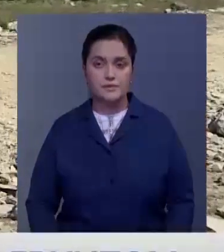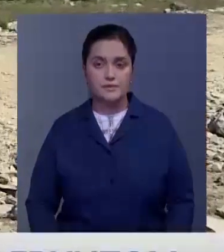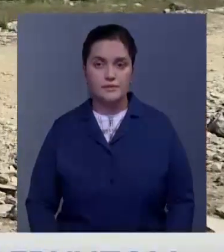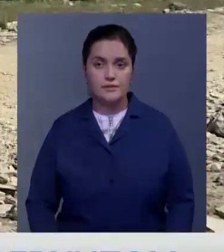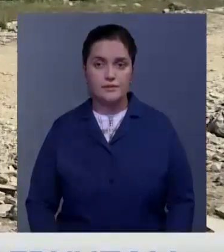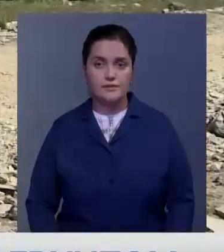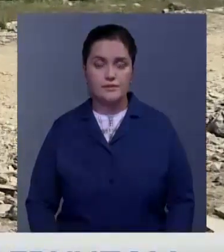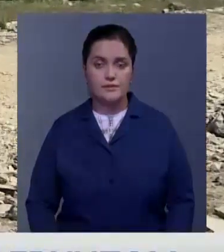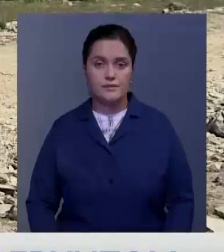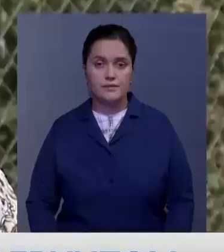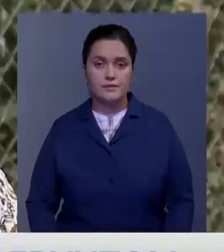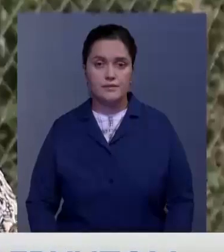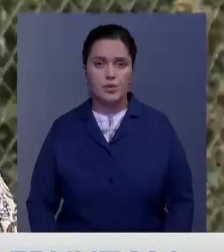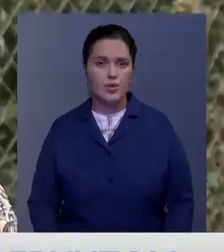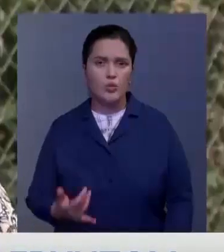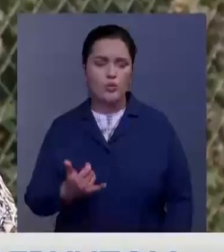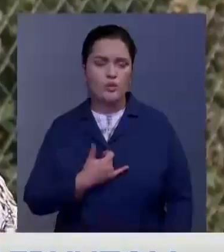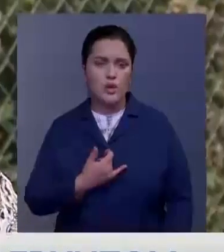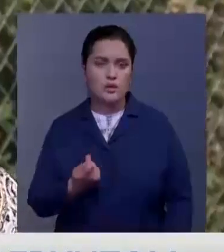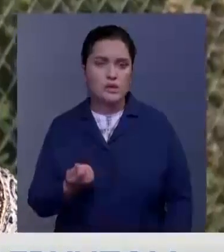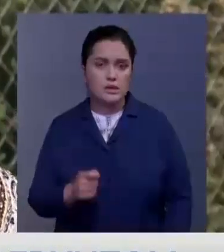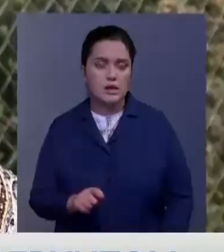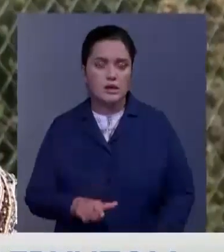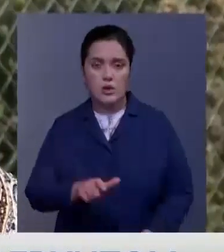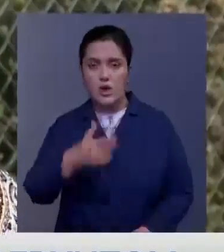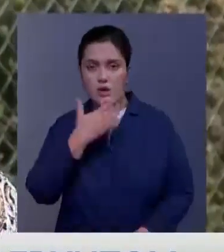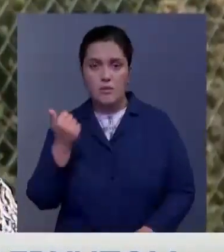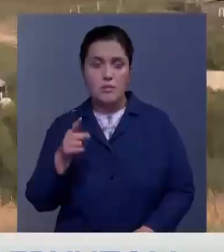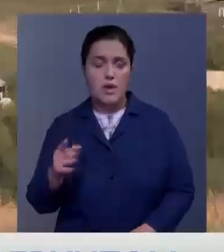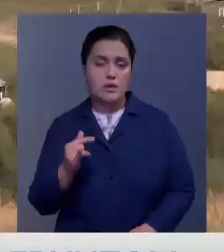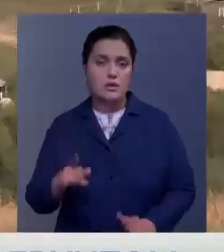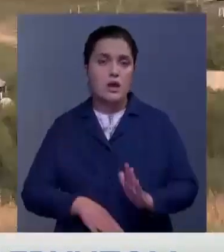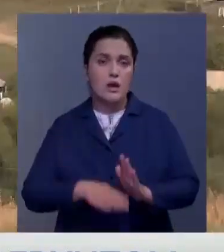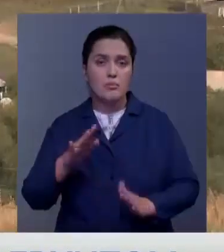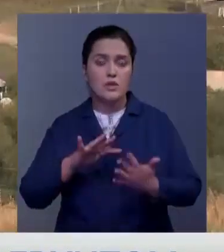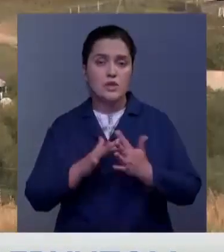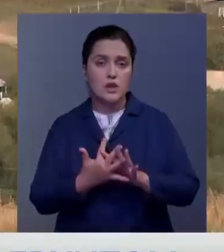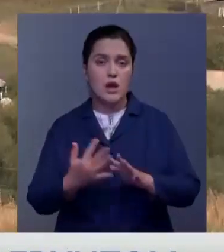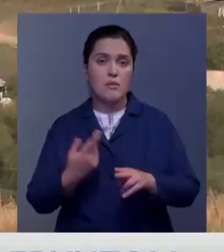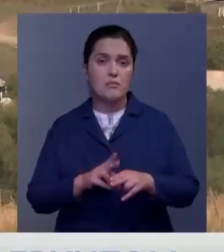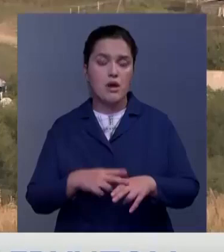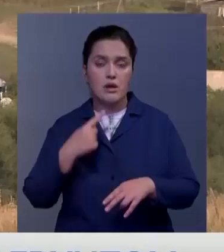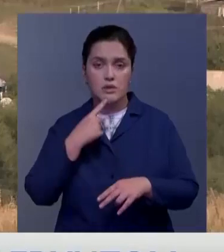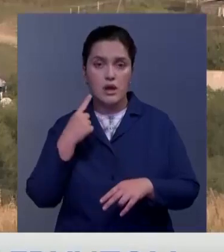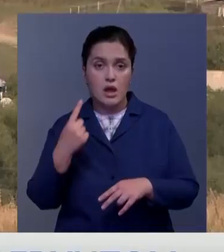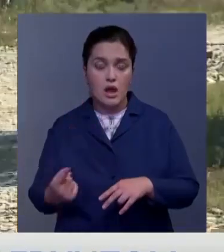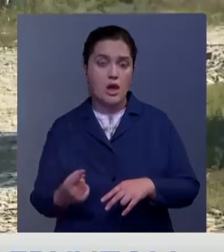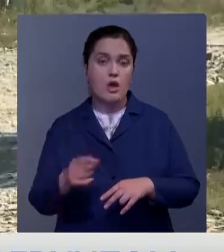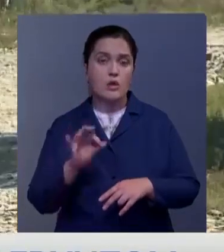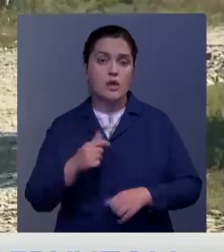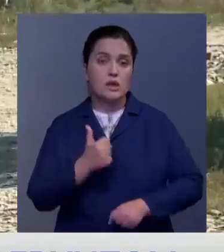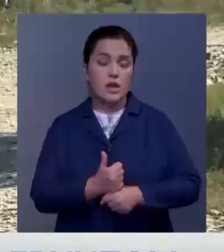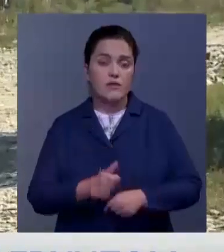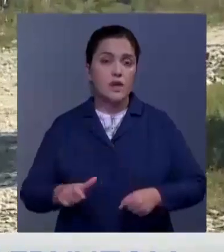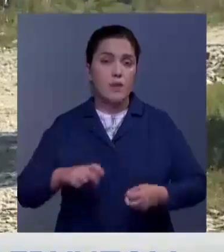У нас в селе никогда дорог не было. Лидия Дюсюбова – коренная жительница Новополяковки. Их село и в самом деле находится на окраине, вдали от главных